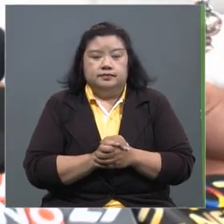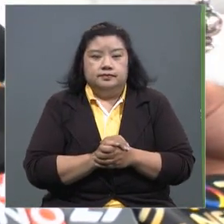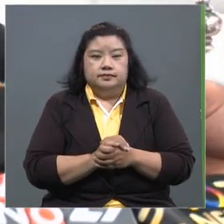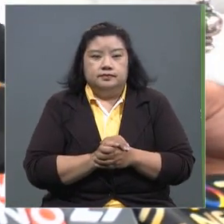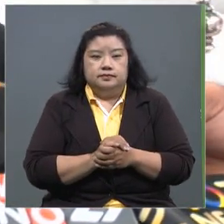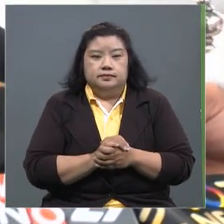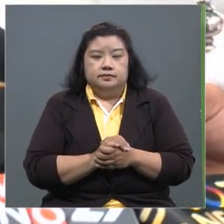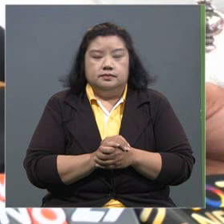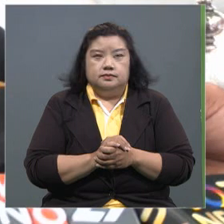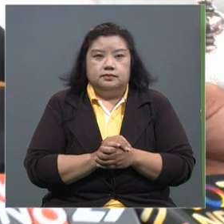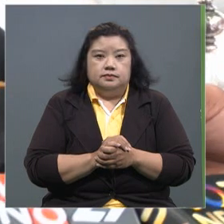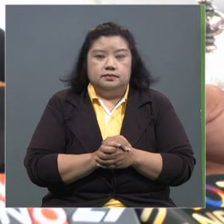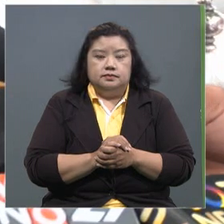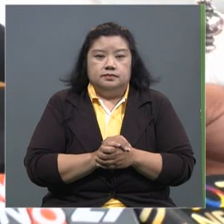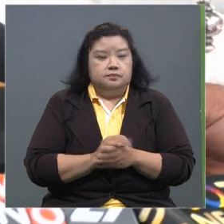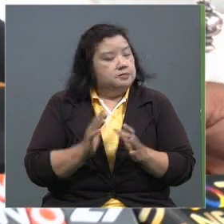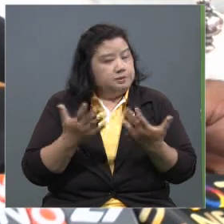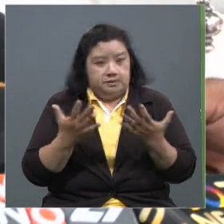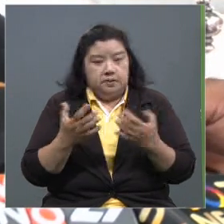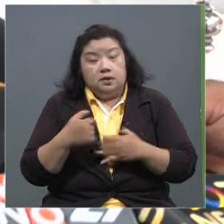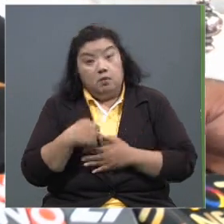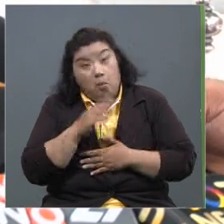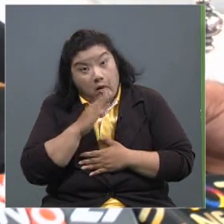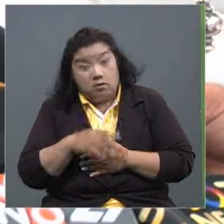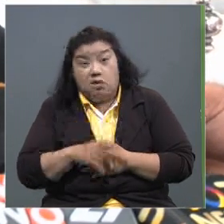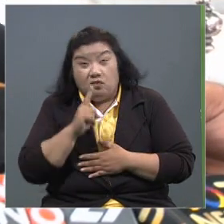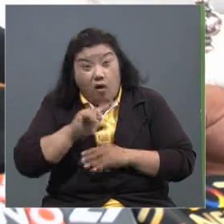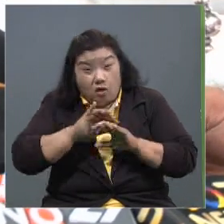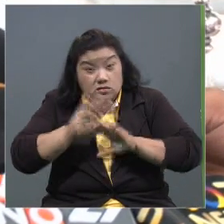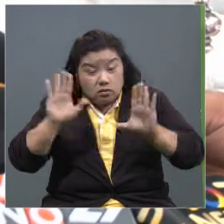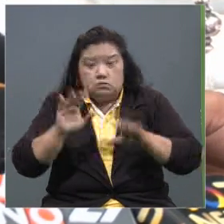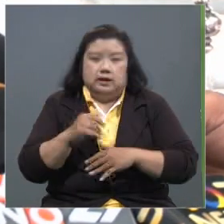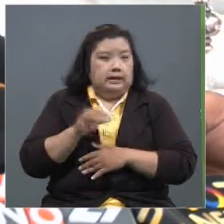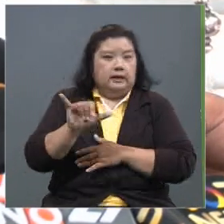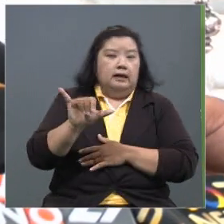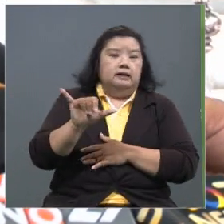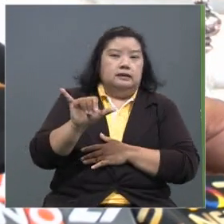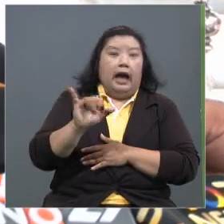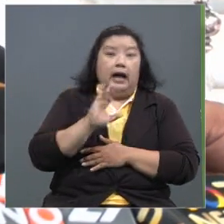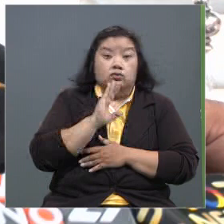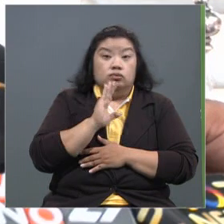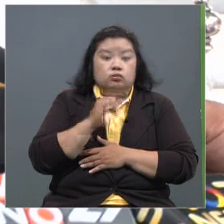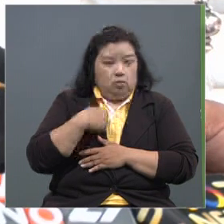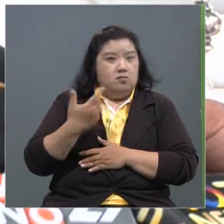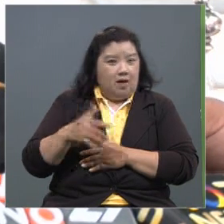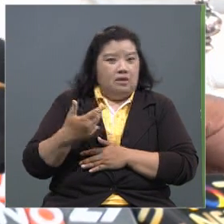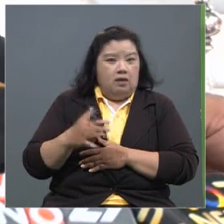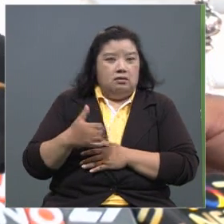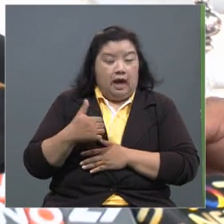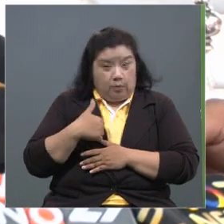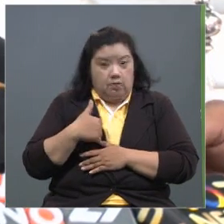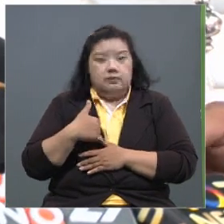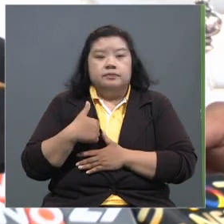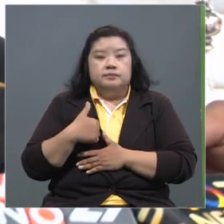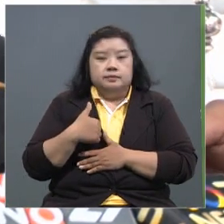ยังไม่ถอนทั้ง2คดีถูกมั้ยคร ับยังไม่ได้พูดว่าไม่ถอนนะครับนะก็เดี๋ยวเมื่อกลับแล้วเนี่ยผมก็ยืนยันไปแล้วว่าเมื่อกลับไป